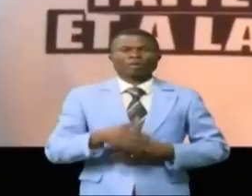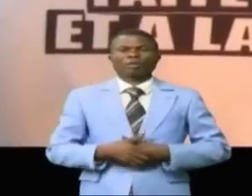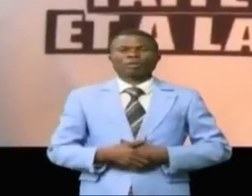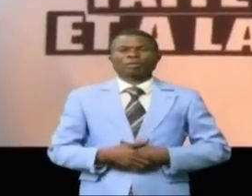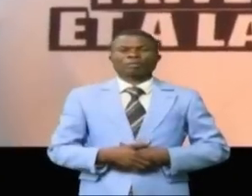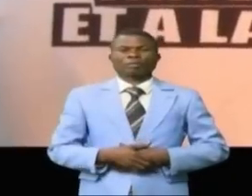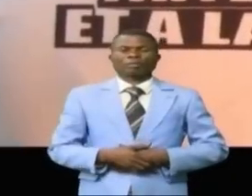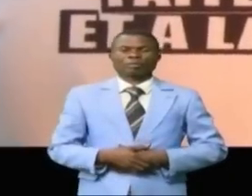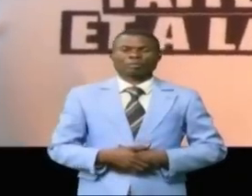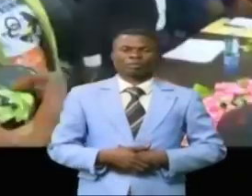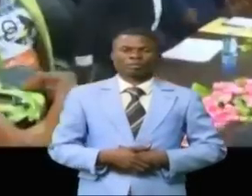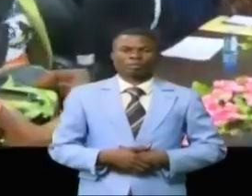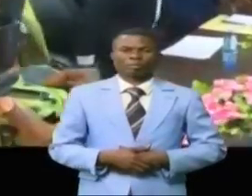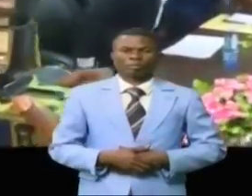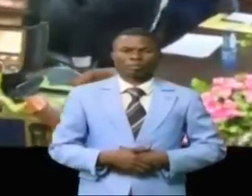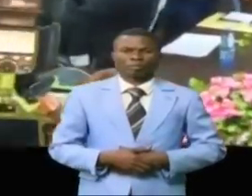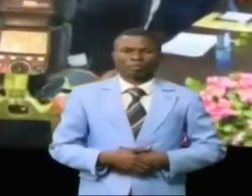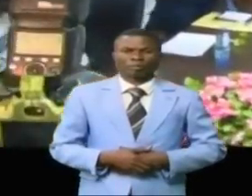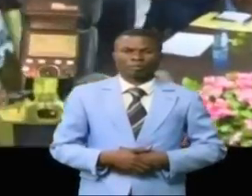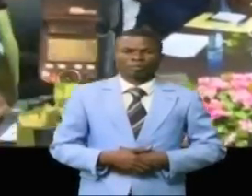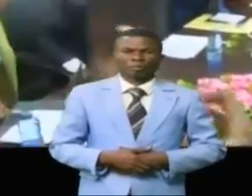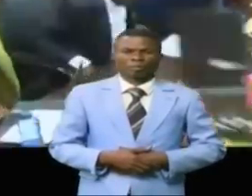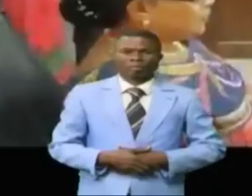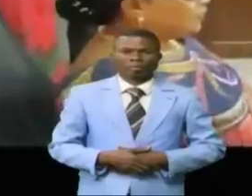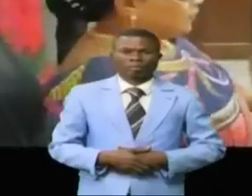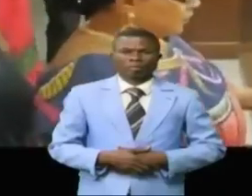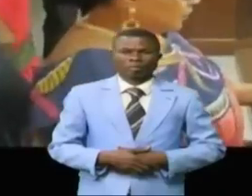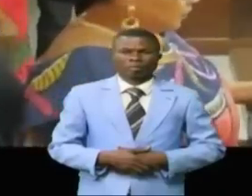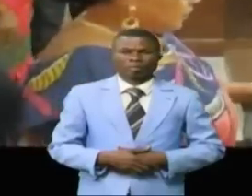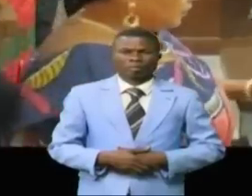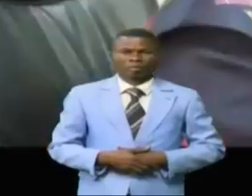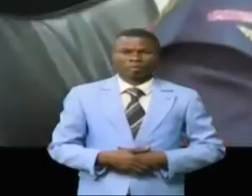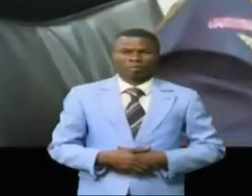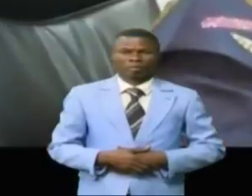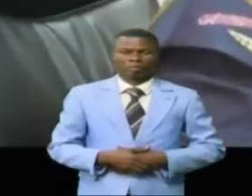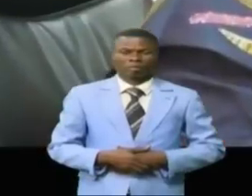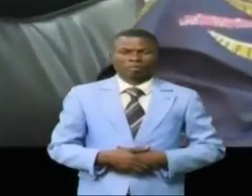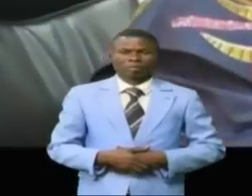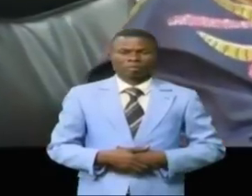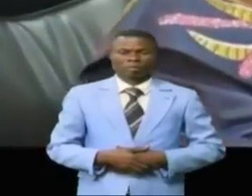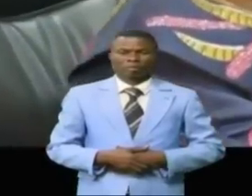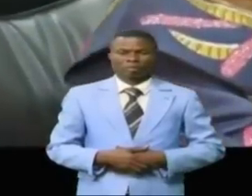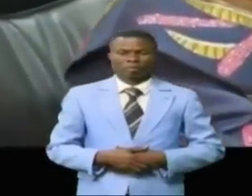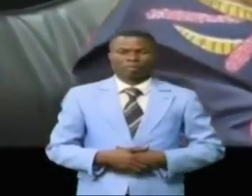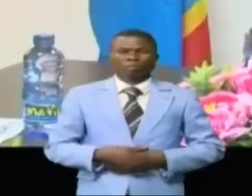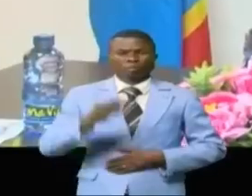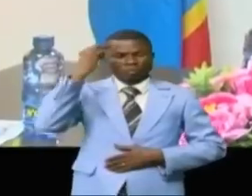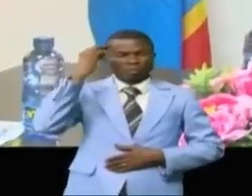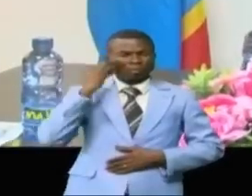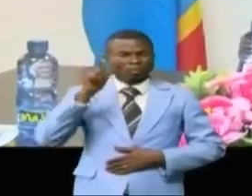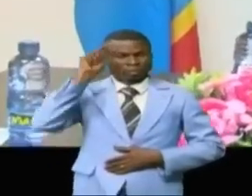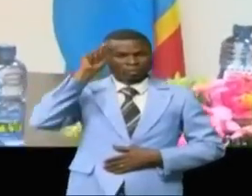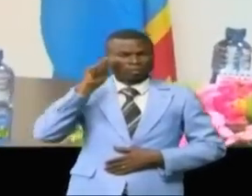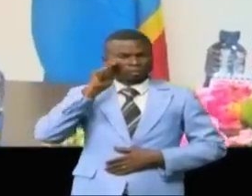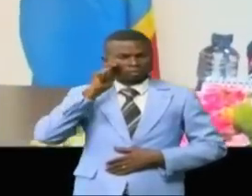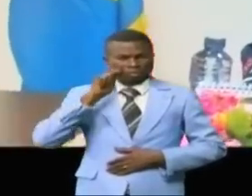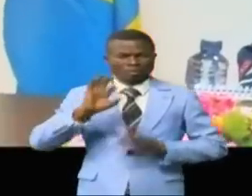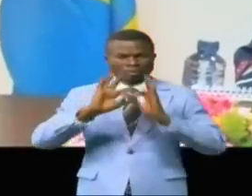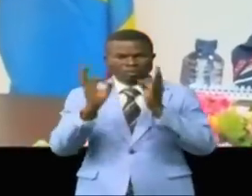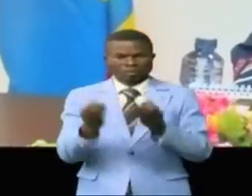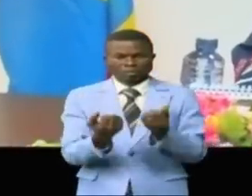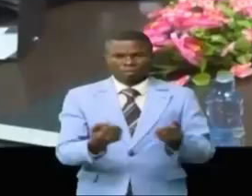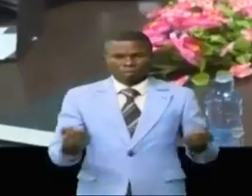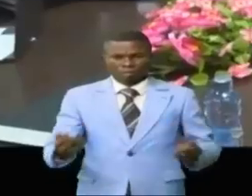La cellule technique mixte de la masculinité positive et les ministères du genre enfants et familles jettent les bases d'une